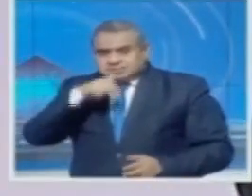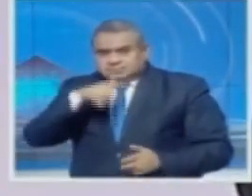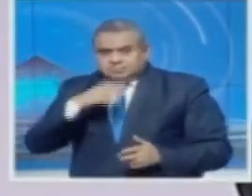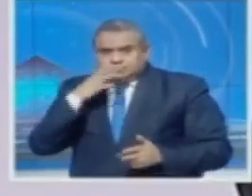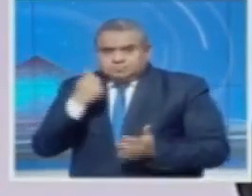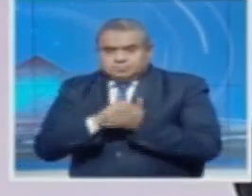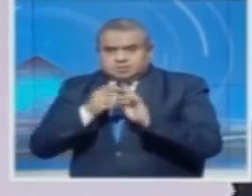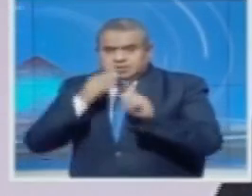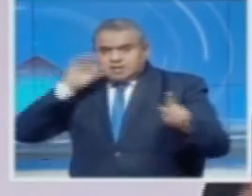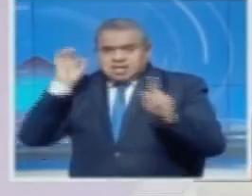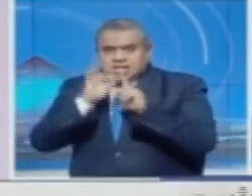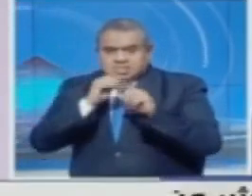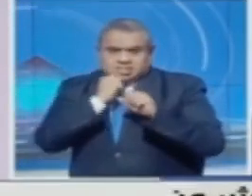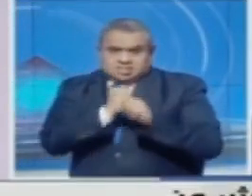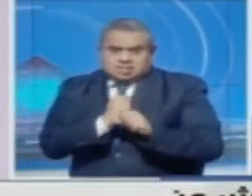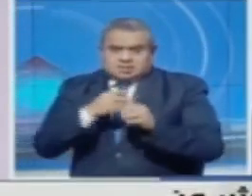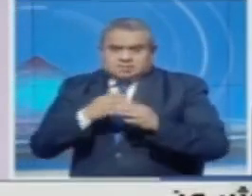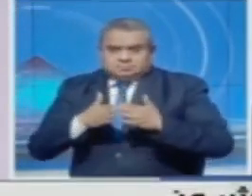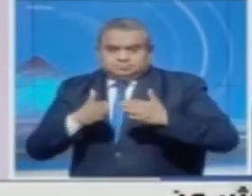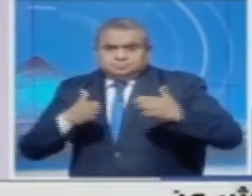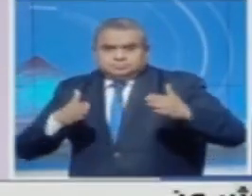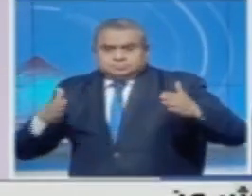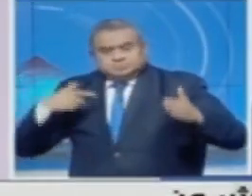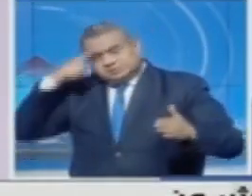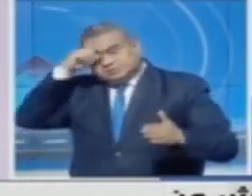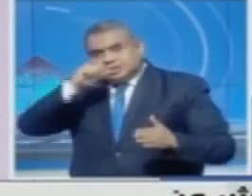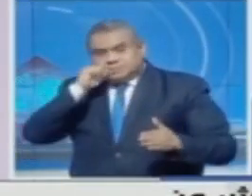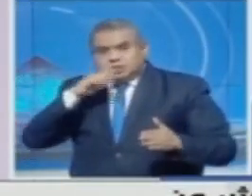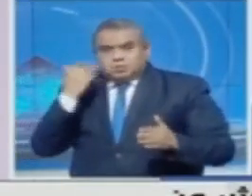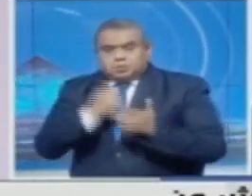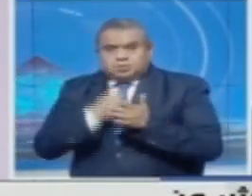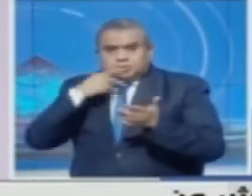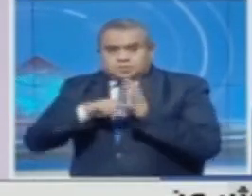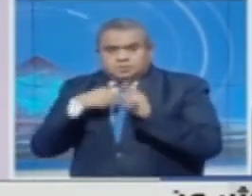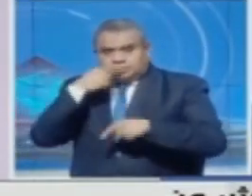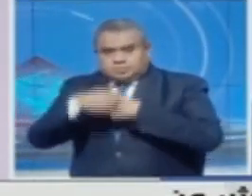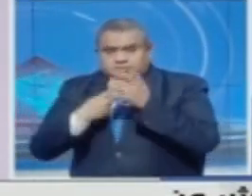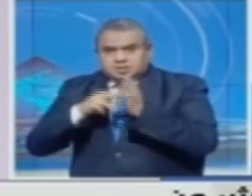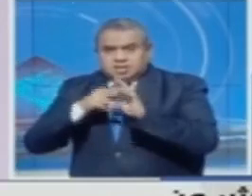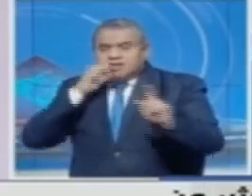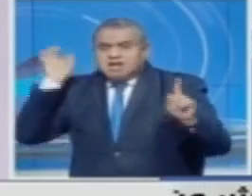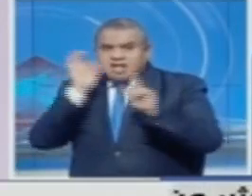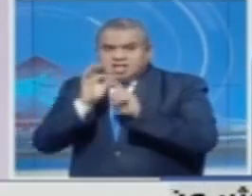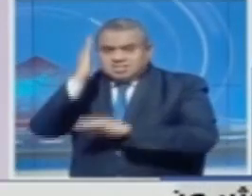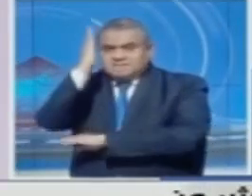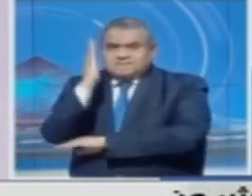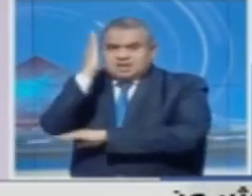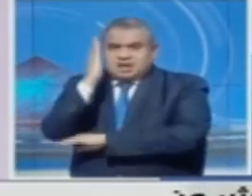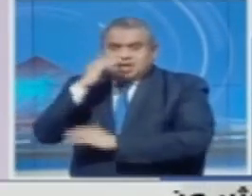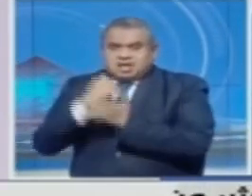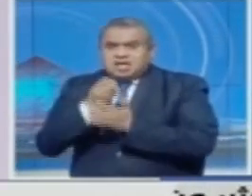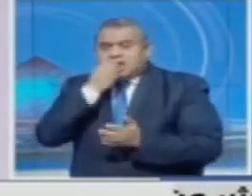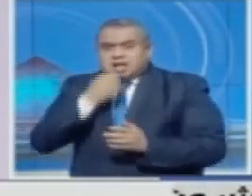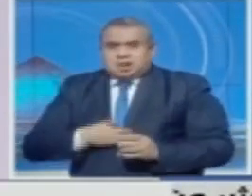التنمية المستدامة تبتعد يوما بعد يوم. حتى الأهداف الأساسية لمكافحة الجوع